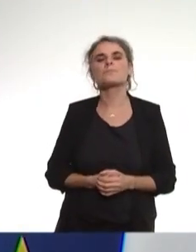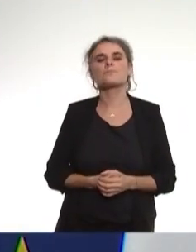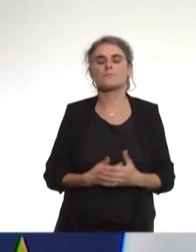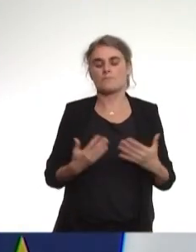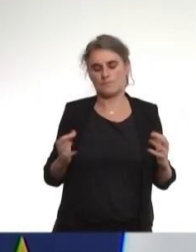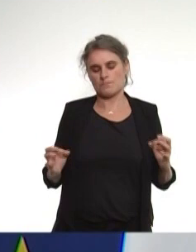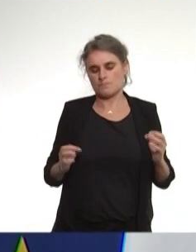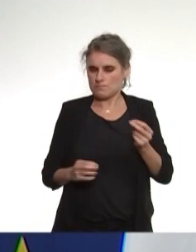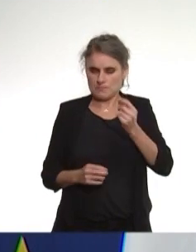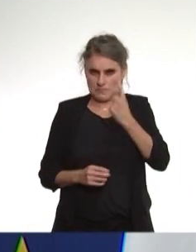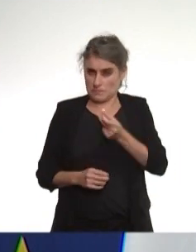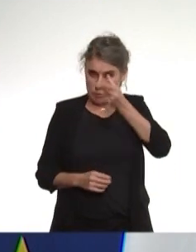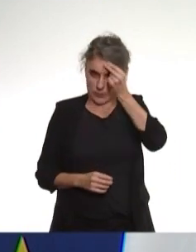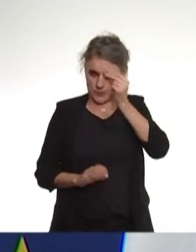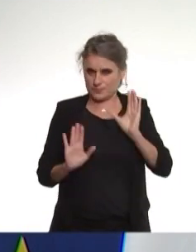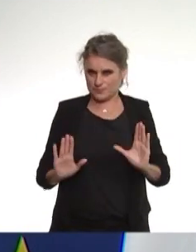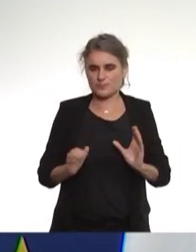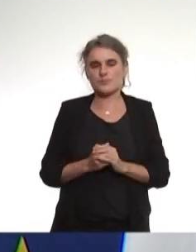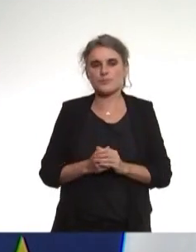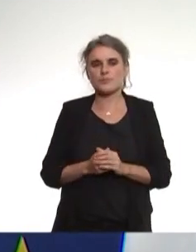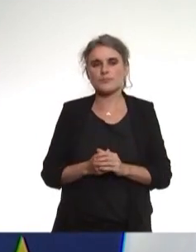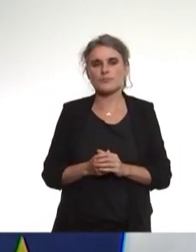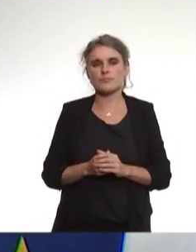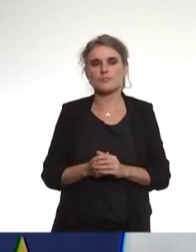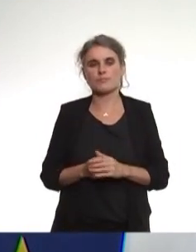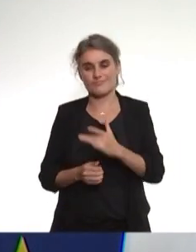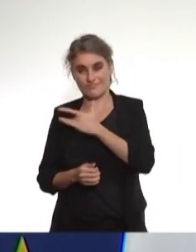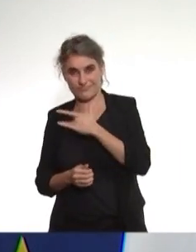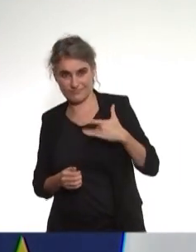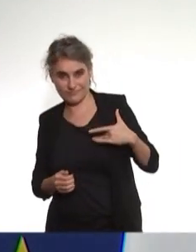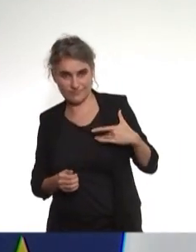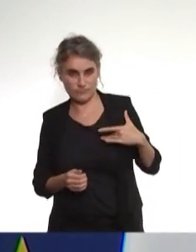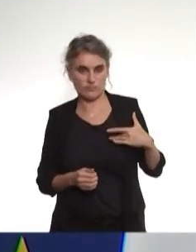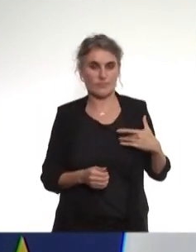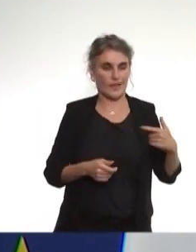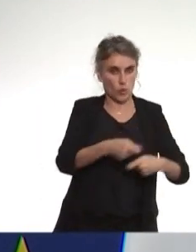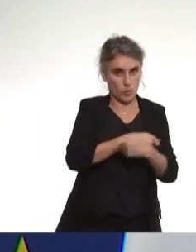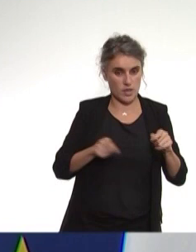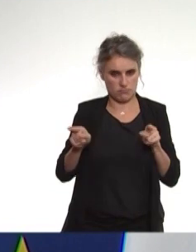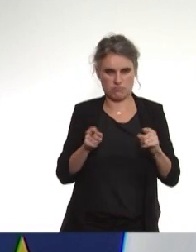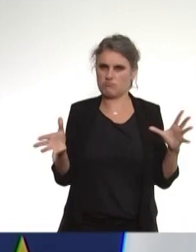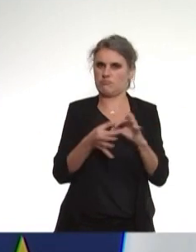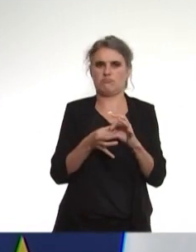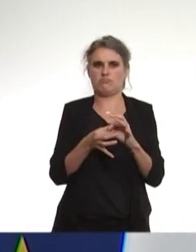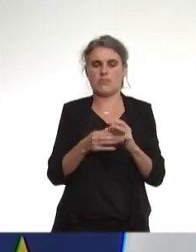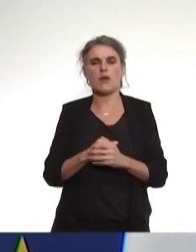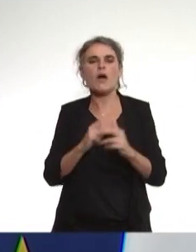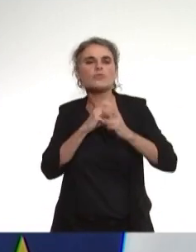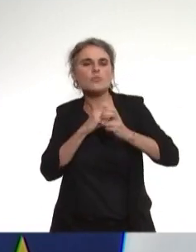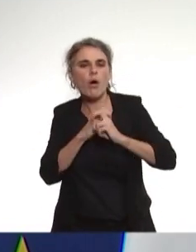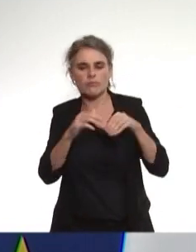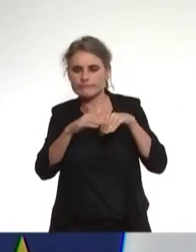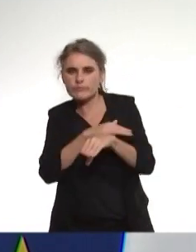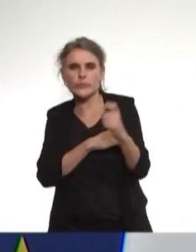quand je dis que la situation sanitaire et la situation économique sont les deux faces d'une même médaille les transports les